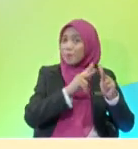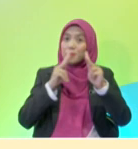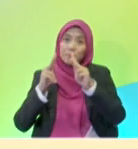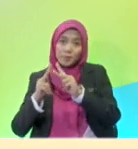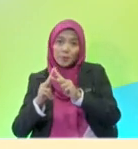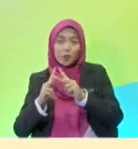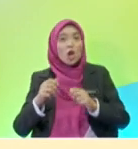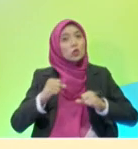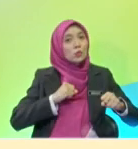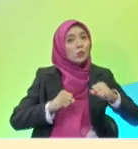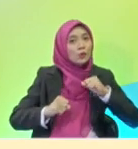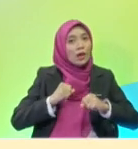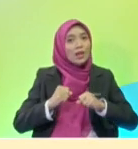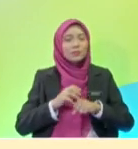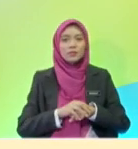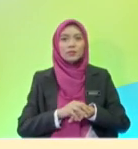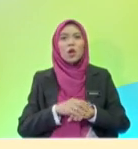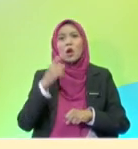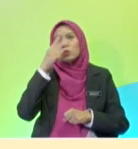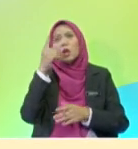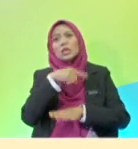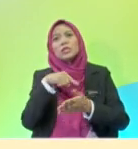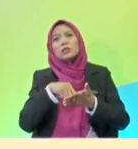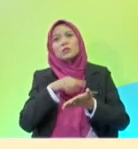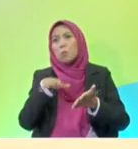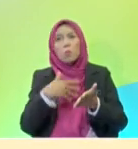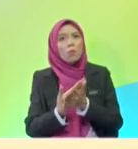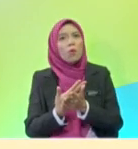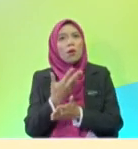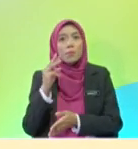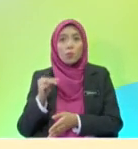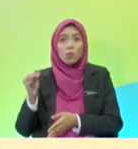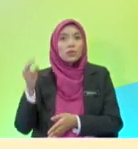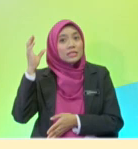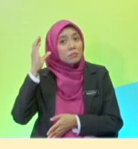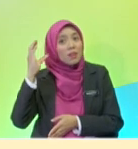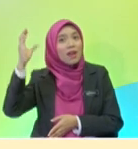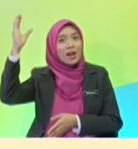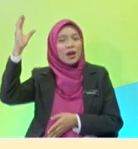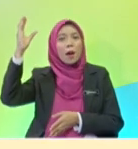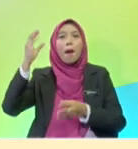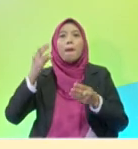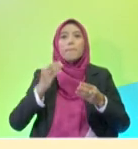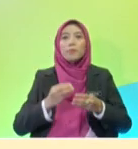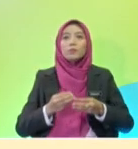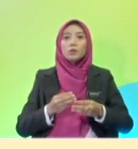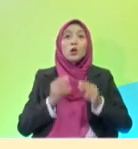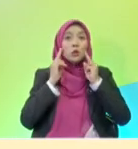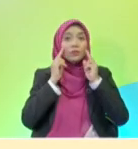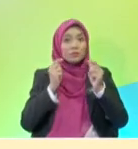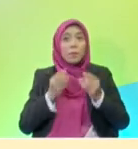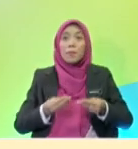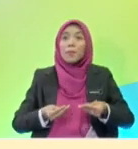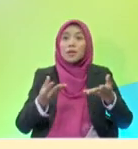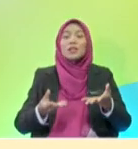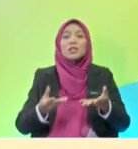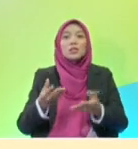untuk hari ini murid-murid dapat menjawab dengan Cemerlang Ustazah bagi 10 Bintang Kecil